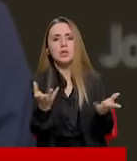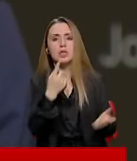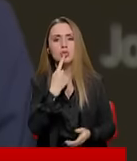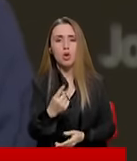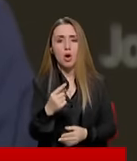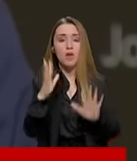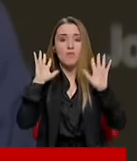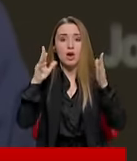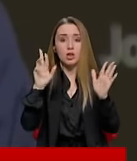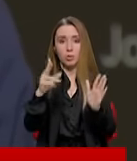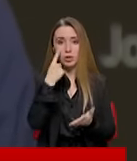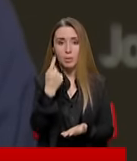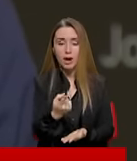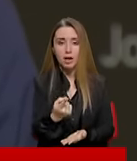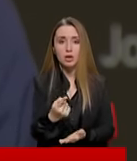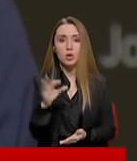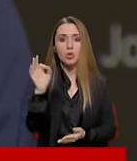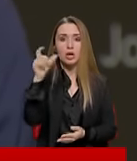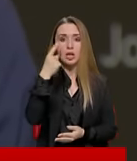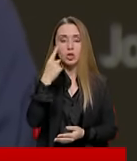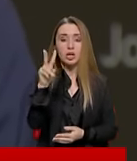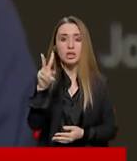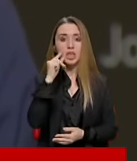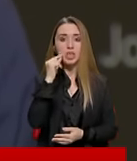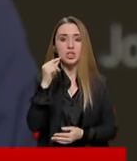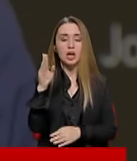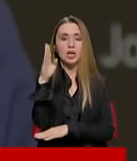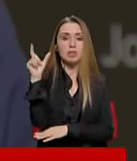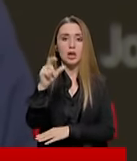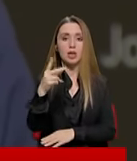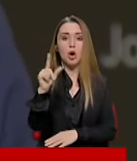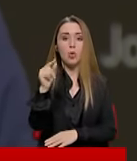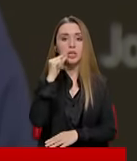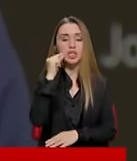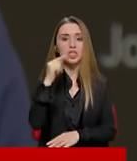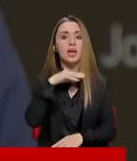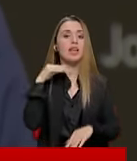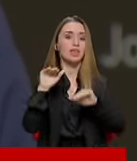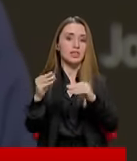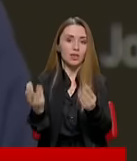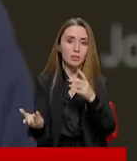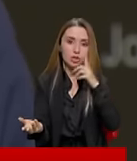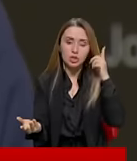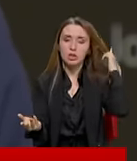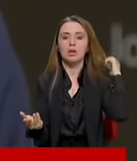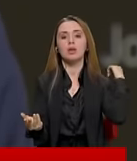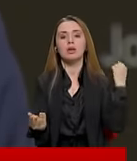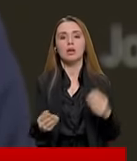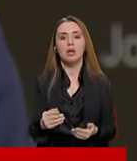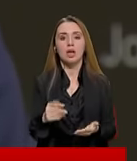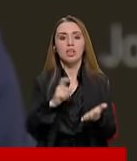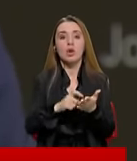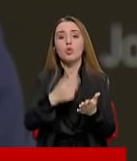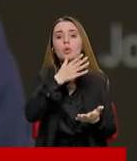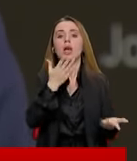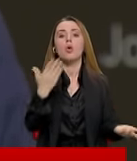faaliyet raporlarına baktık Ocak ayında iki kişiye Kasım ayında 11 kişiye et yardımı yapılmış e ortada tavuk bodu